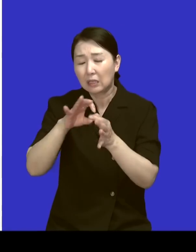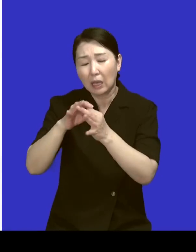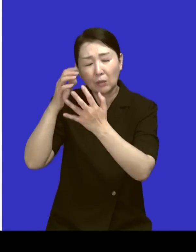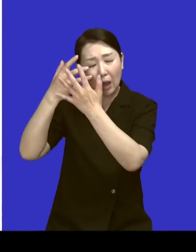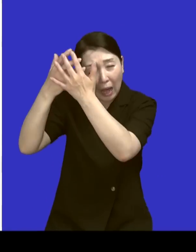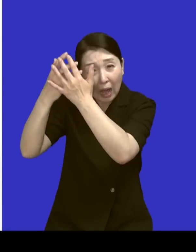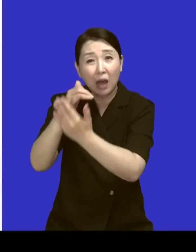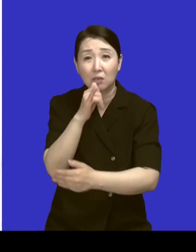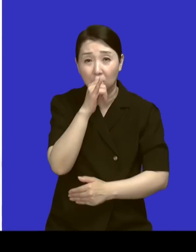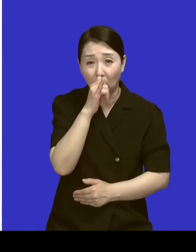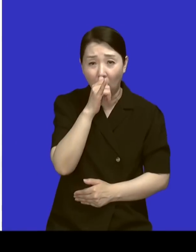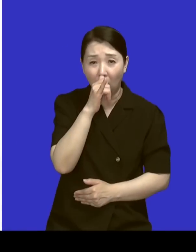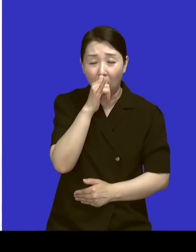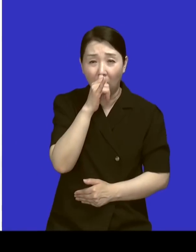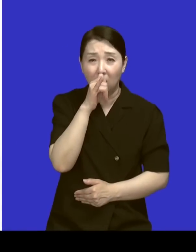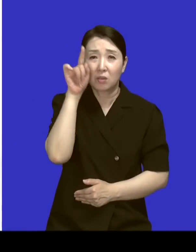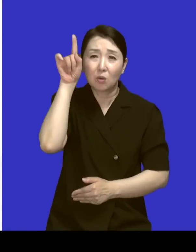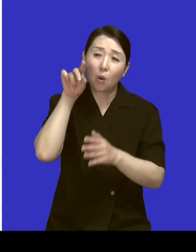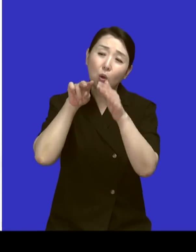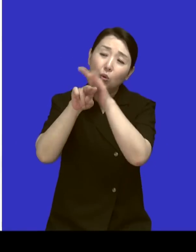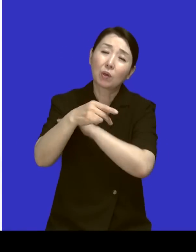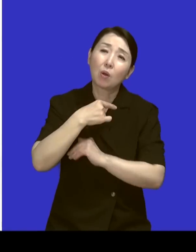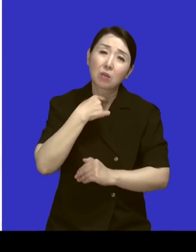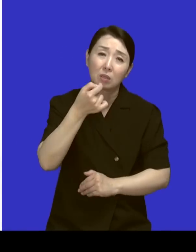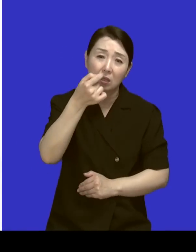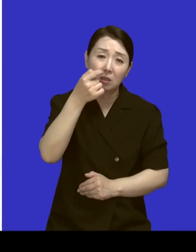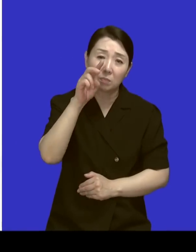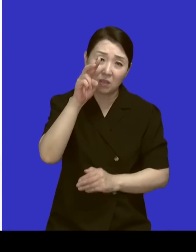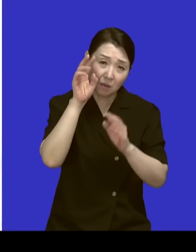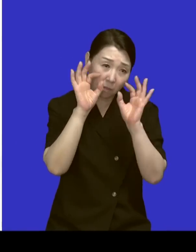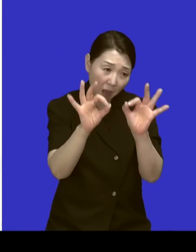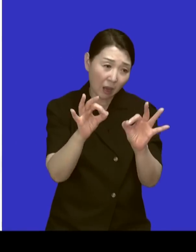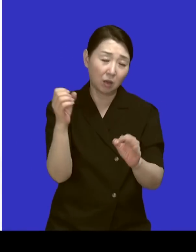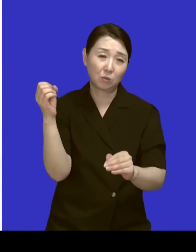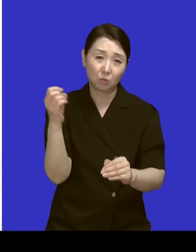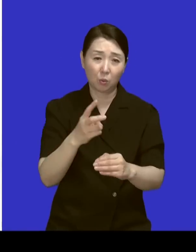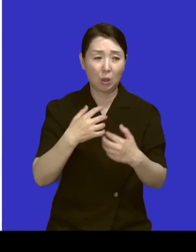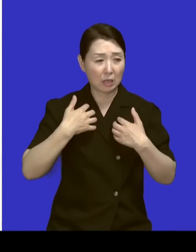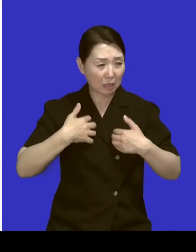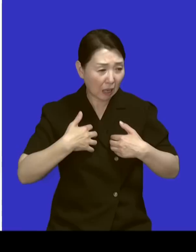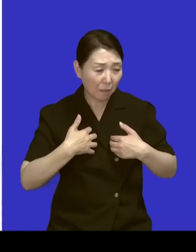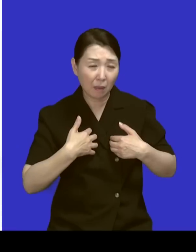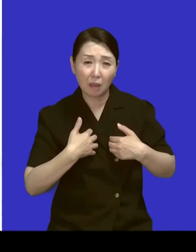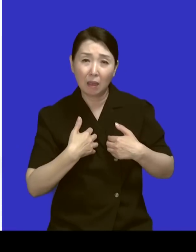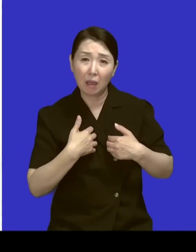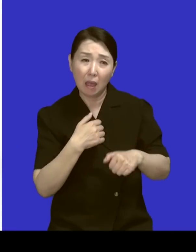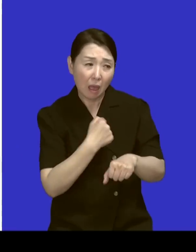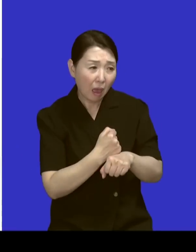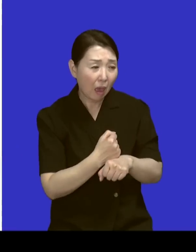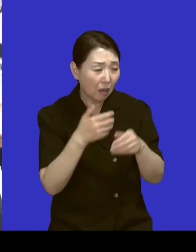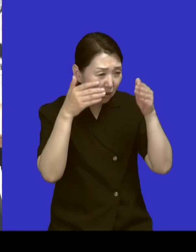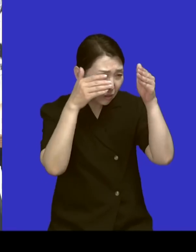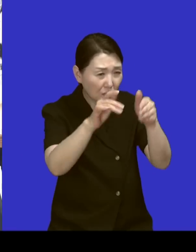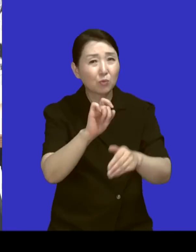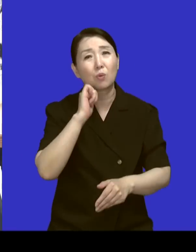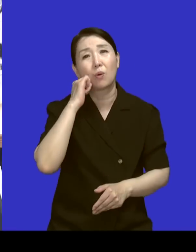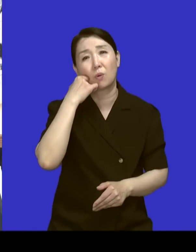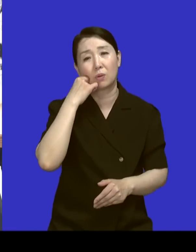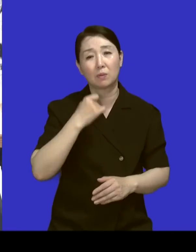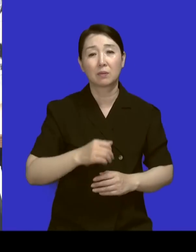보니까 그걸부터 벗어나고 싶어서 TV를 보고 예. 또 뭐 게임을 하는데도 네. 집중이 안 되는 거예요.